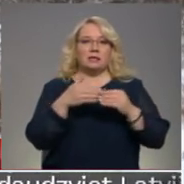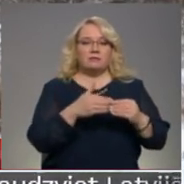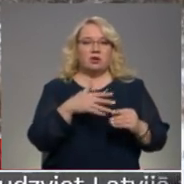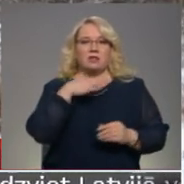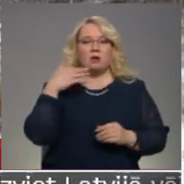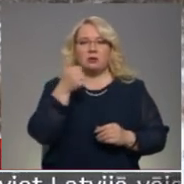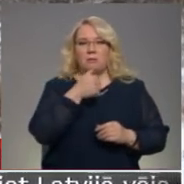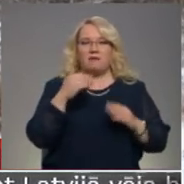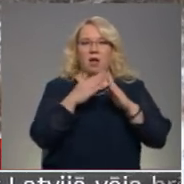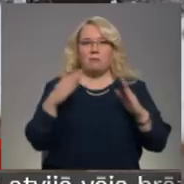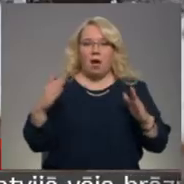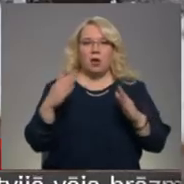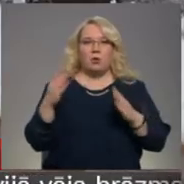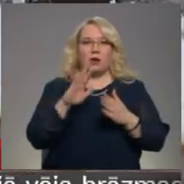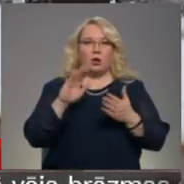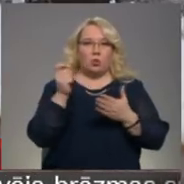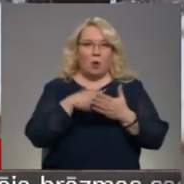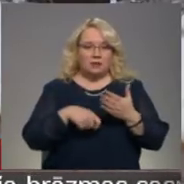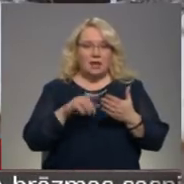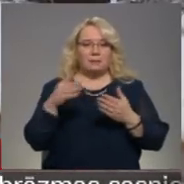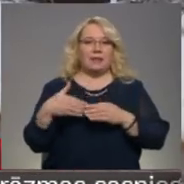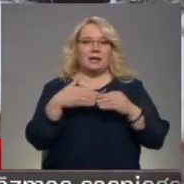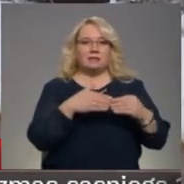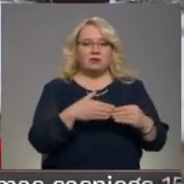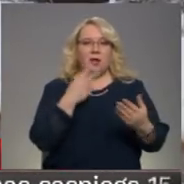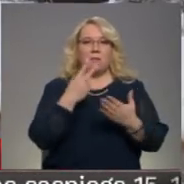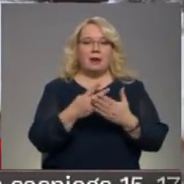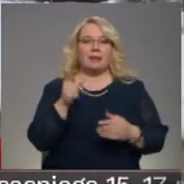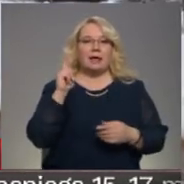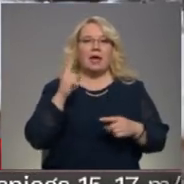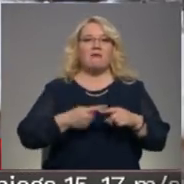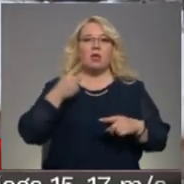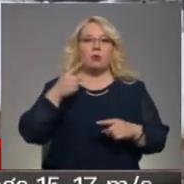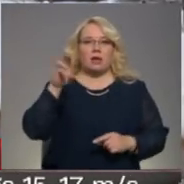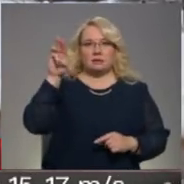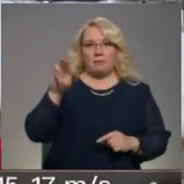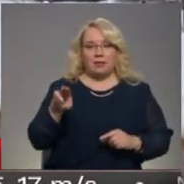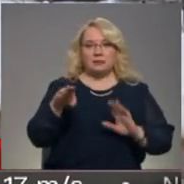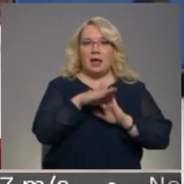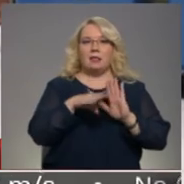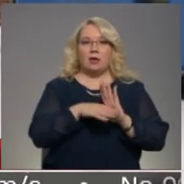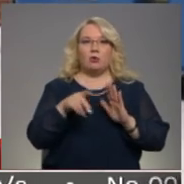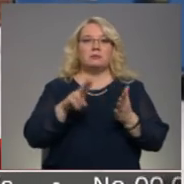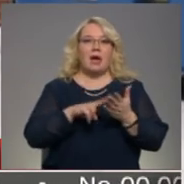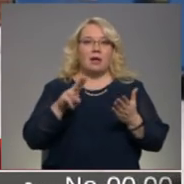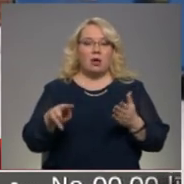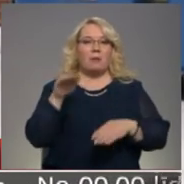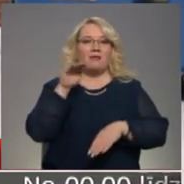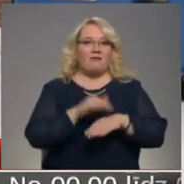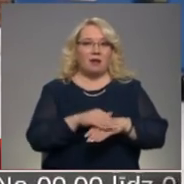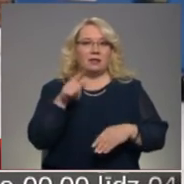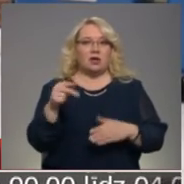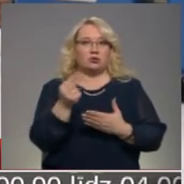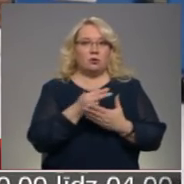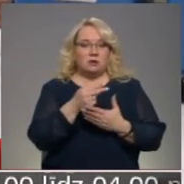vairumam privātmāju noslēgts, tomēr izvešana nereti esot paredzēta tikai reizi mēnesī. Līgums to pieļauj, tomēr praktiski tas nozīmē,